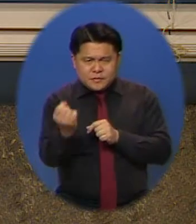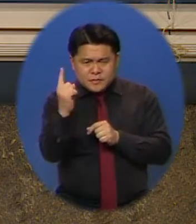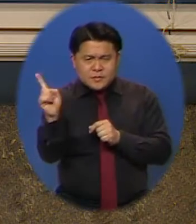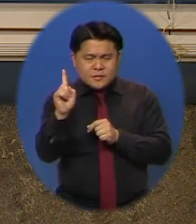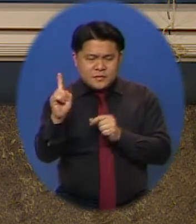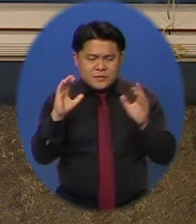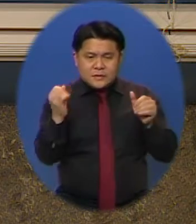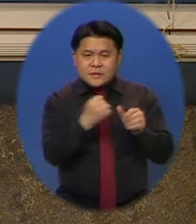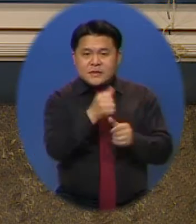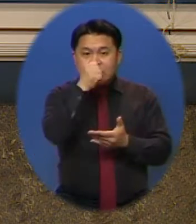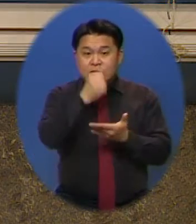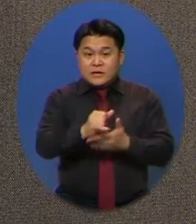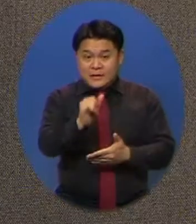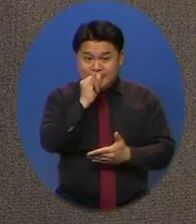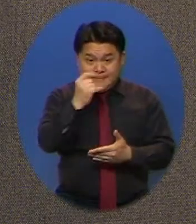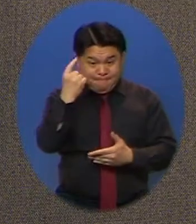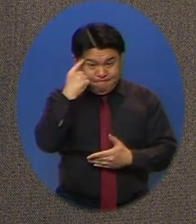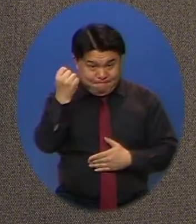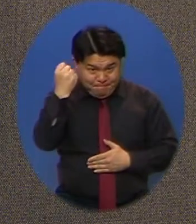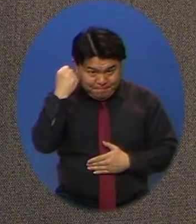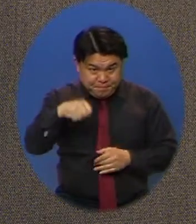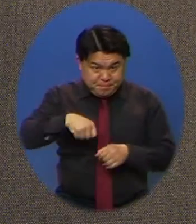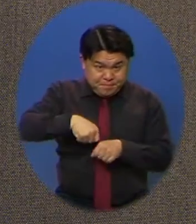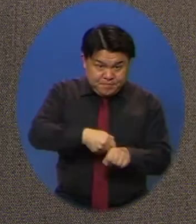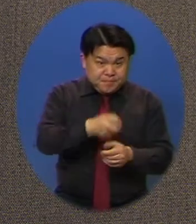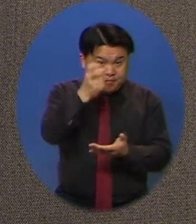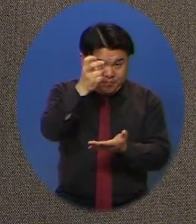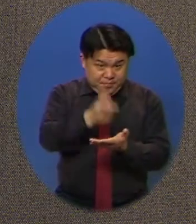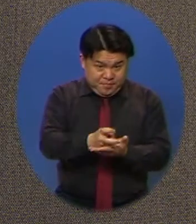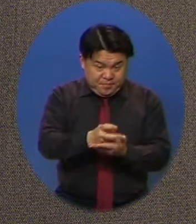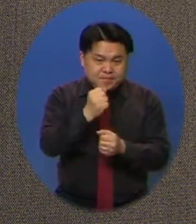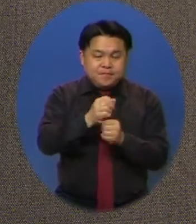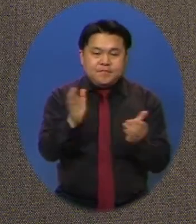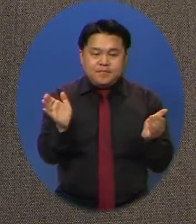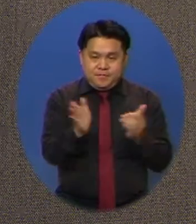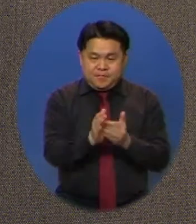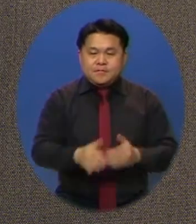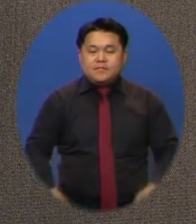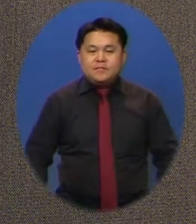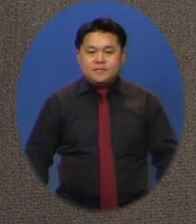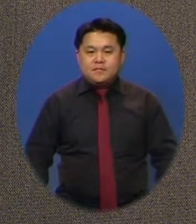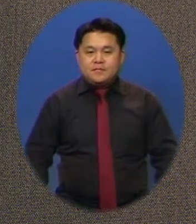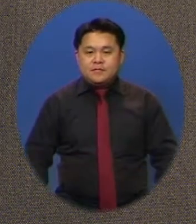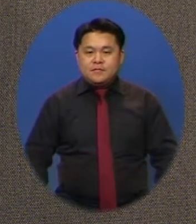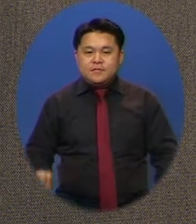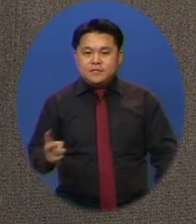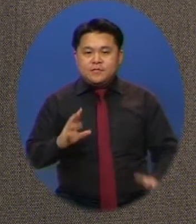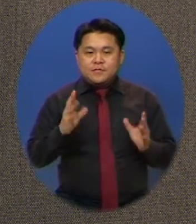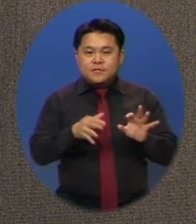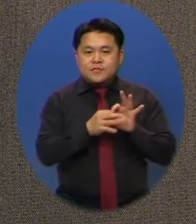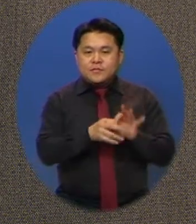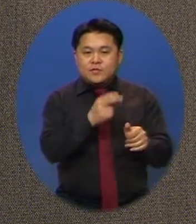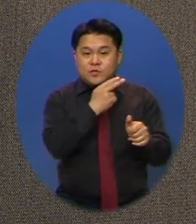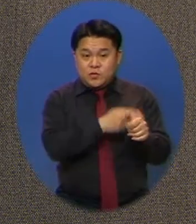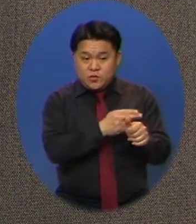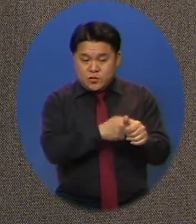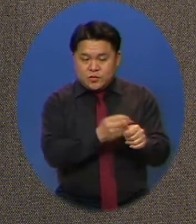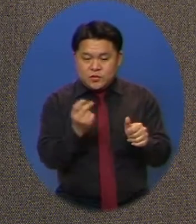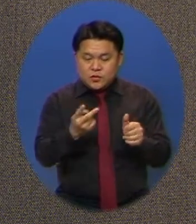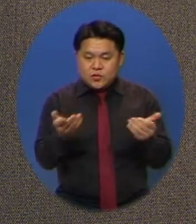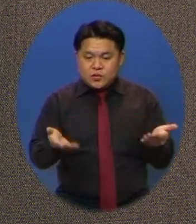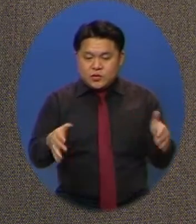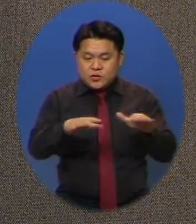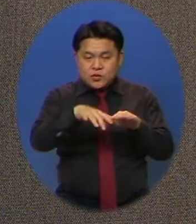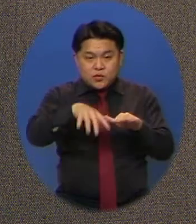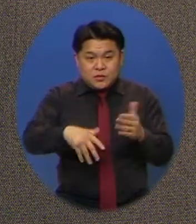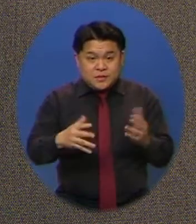인식하에 아동학대 범죄 법을 이제 제정을 했고요. 그리고 아동과